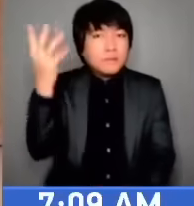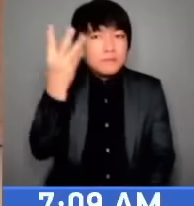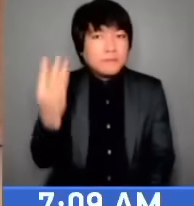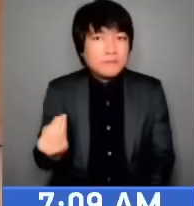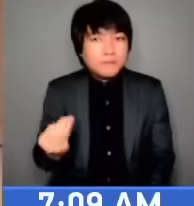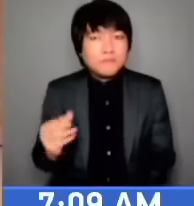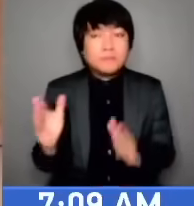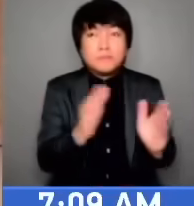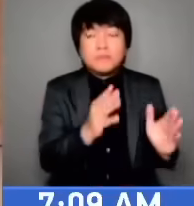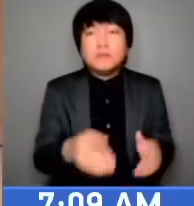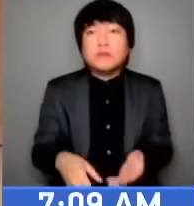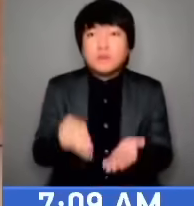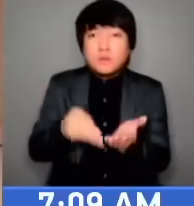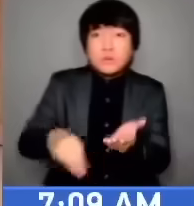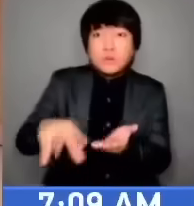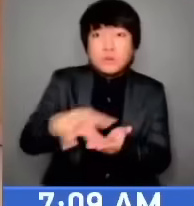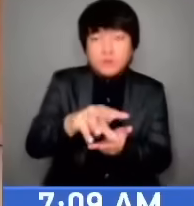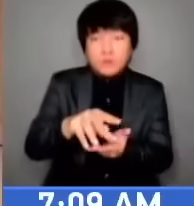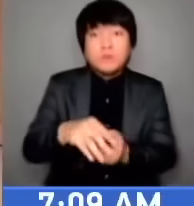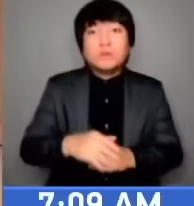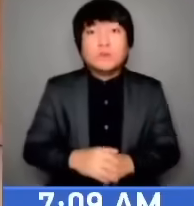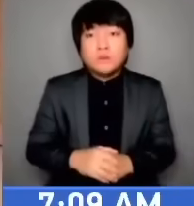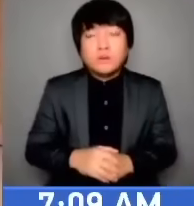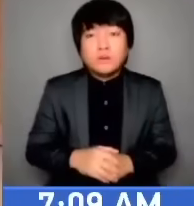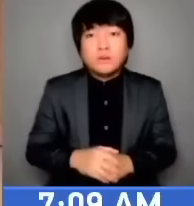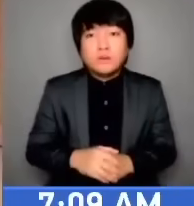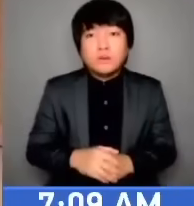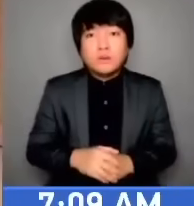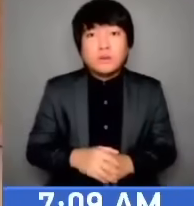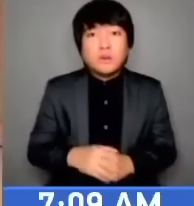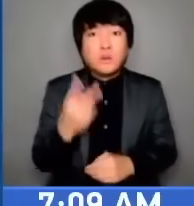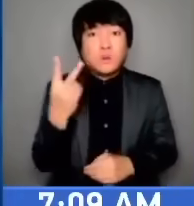patay sa salpukan ng dalawang truck. Narito ang unang balita.